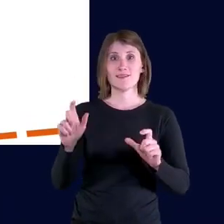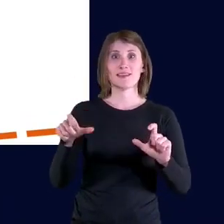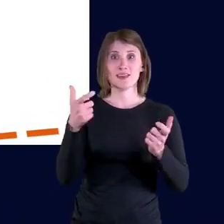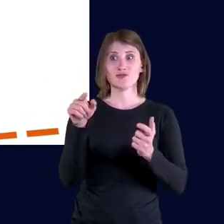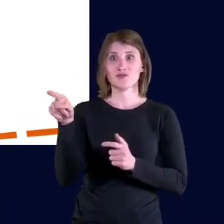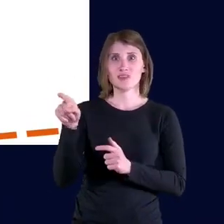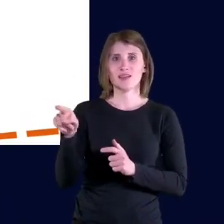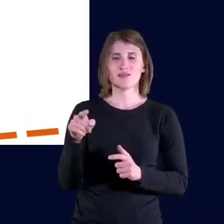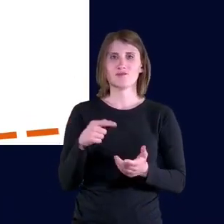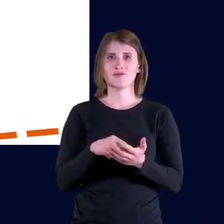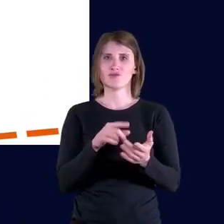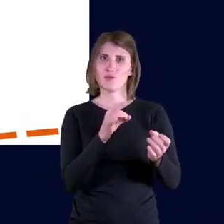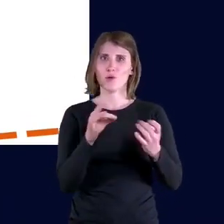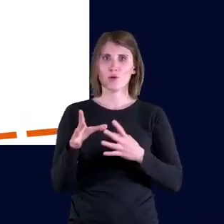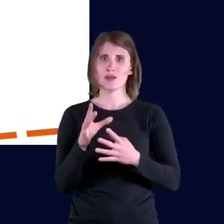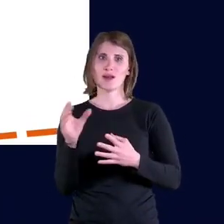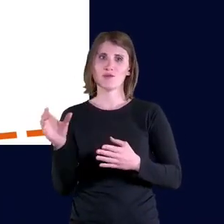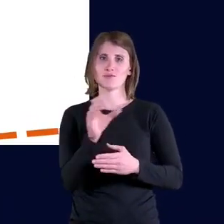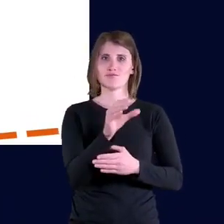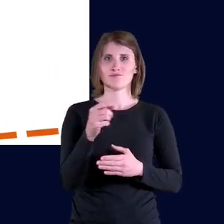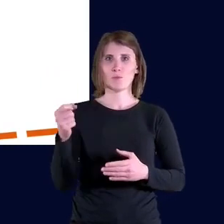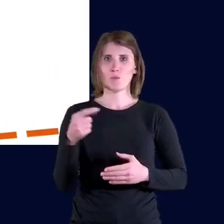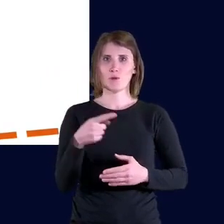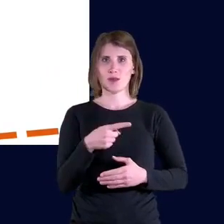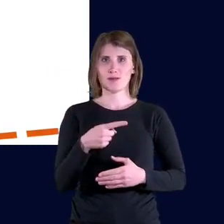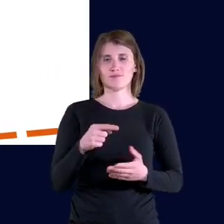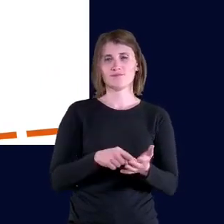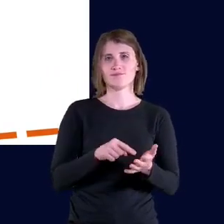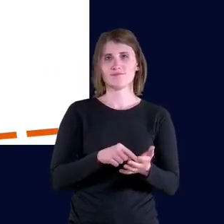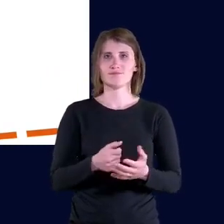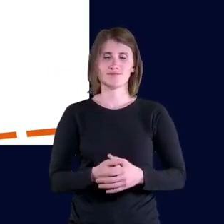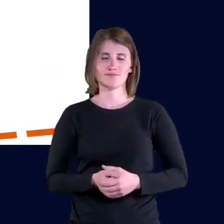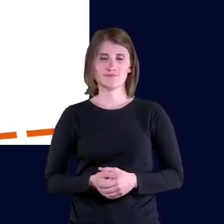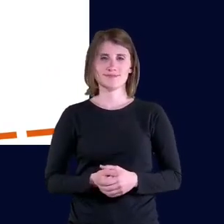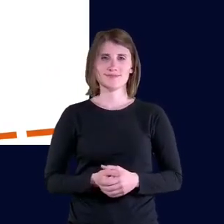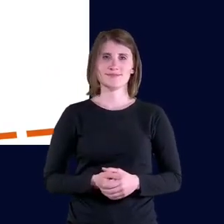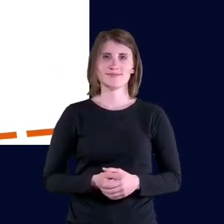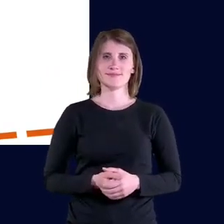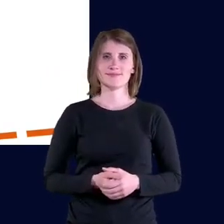i zamieszkaniu ich na mediach społecznościowych instytucji